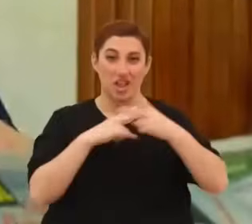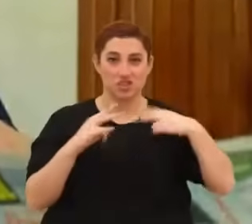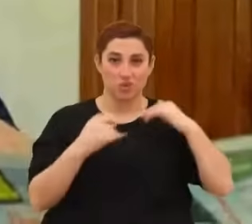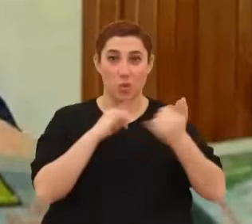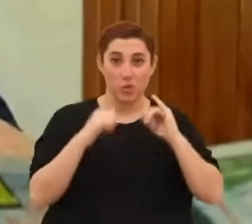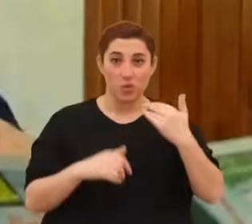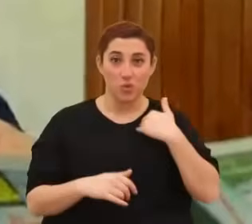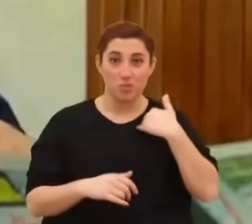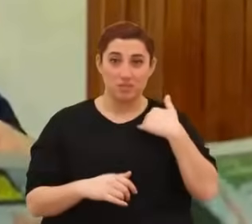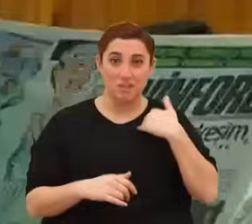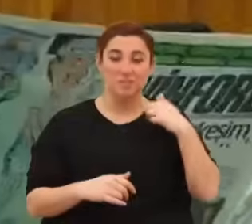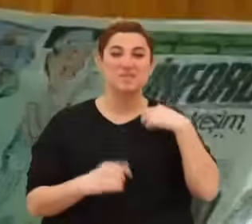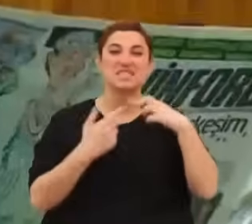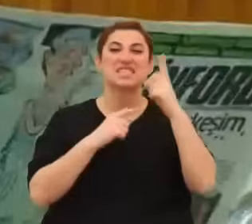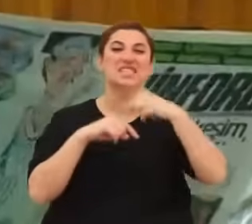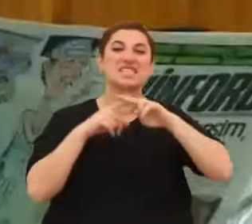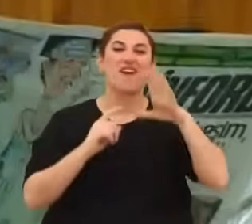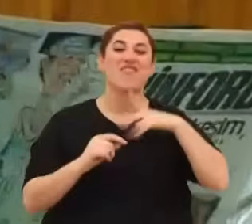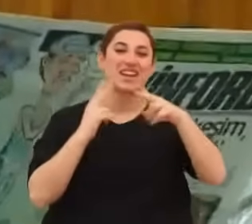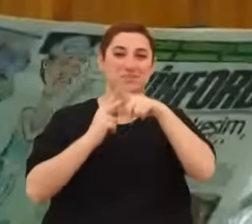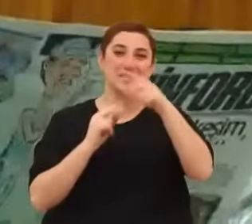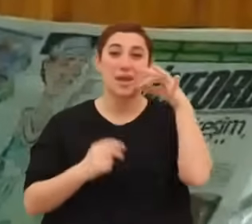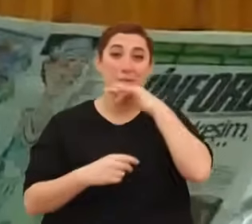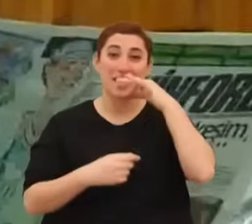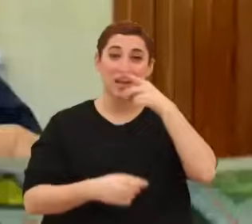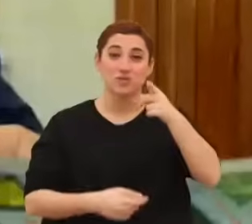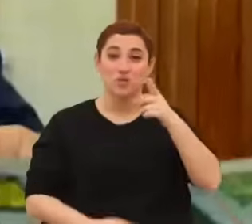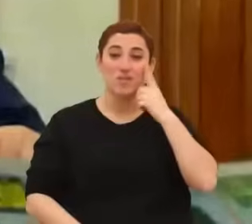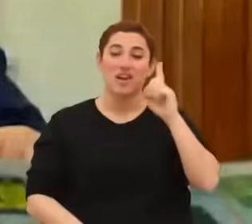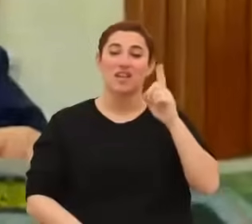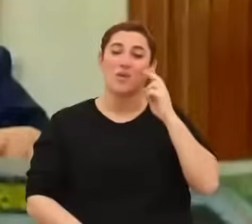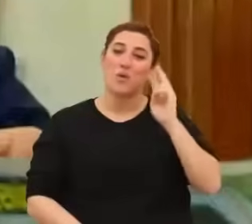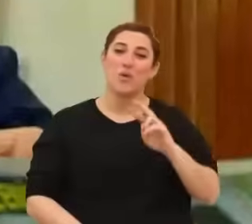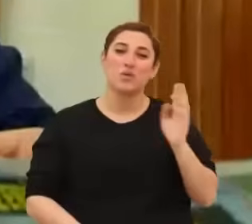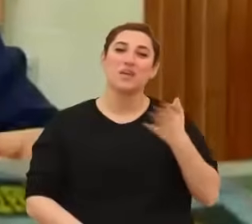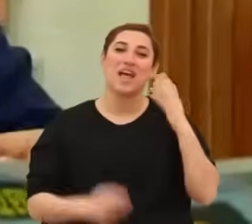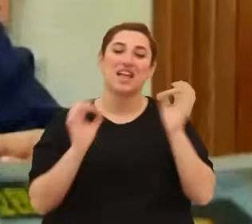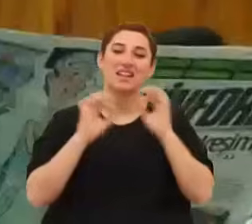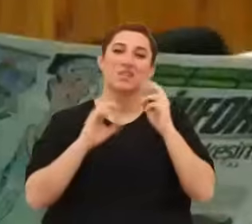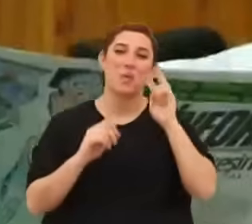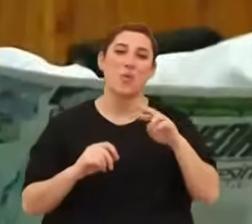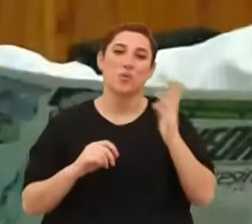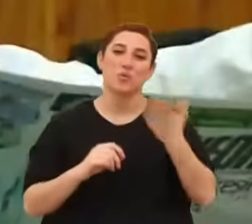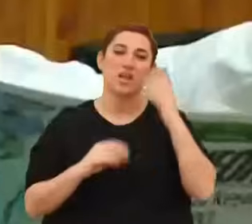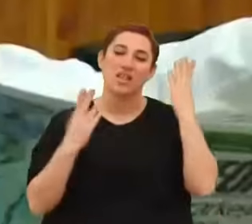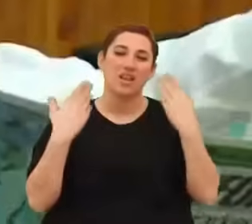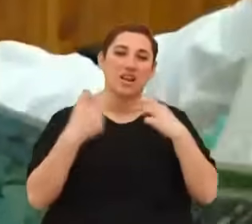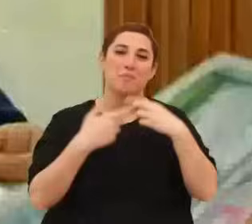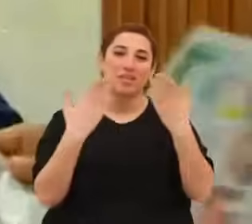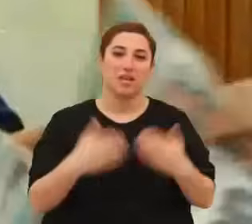ben. Bizim Rıza vardı. Adı size benziyor. Vallahi nur içinde yatsın. Erkenden öldü çocuk. Kim Rıza?